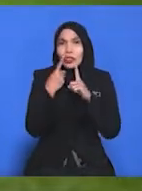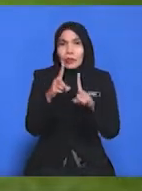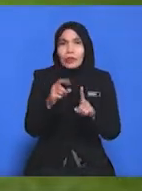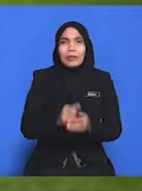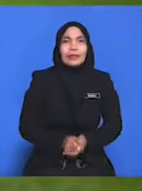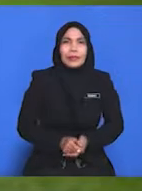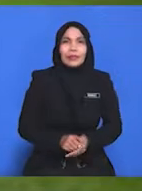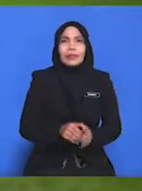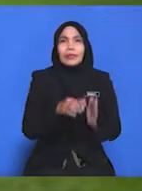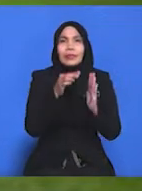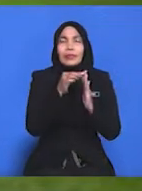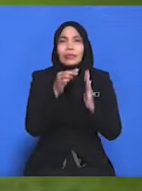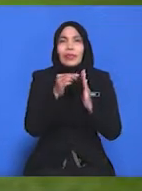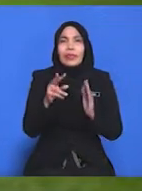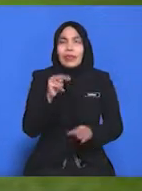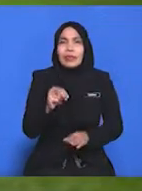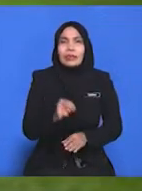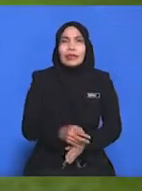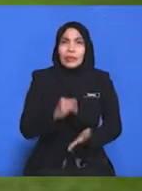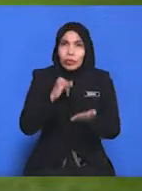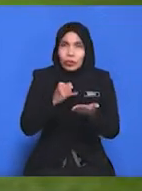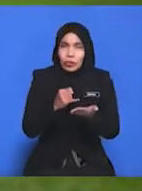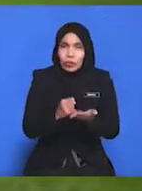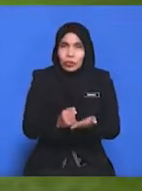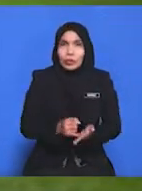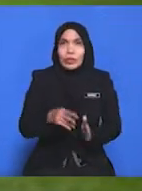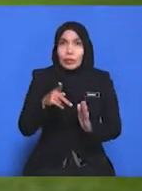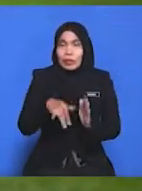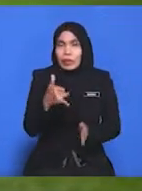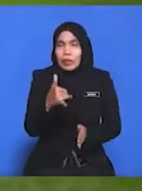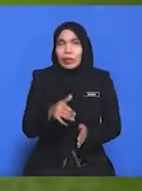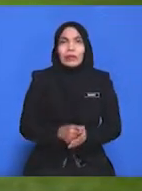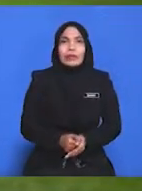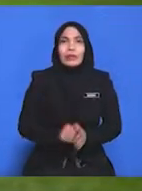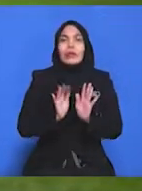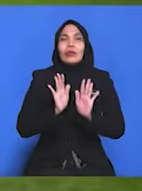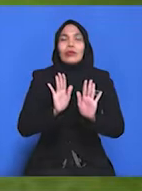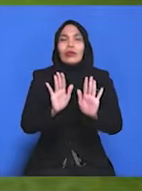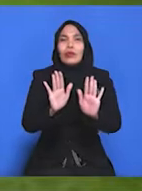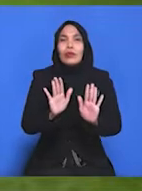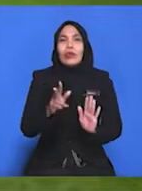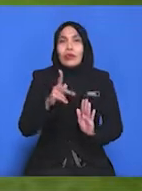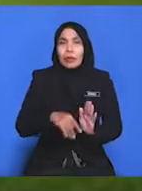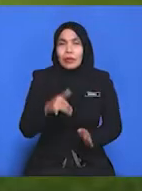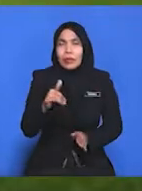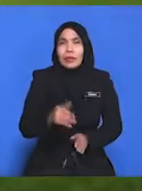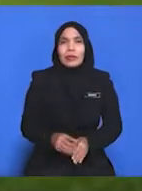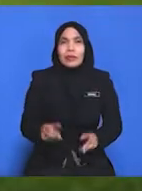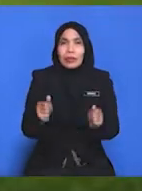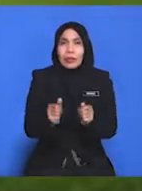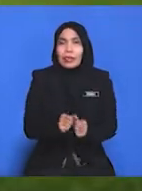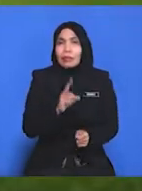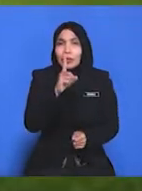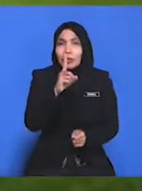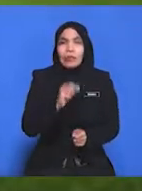Pilih N jumlah penyertaan yang anda bayangkan dan tolakkan penyertaan itu dengan 1. Kita